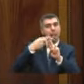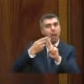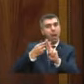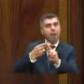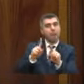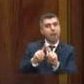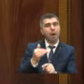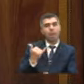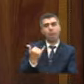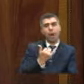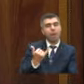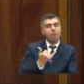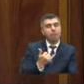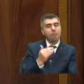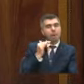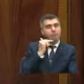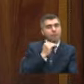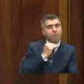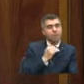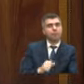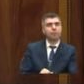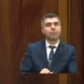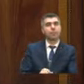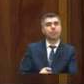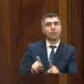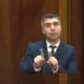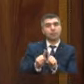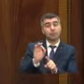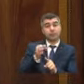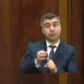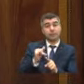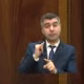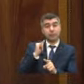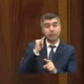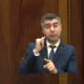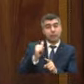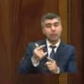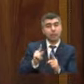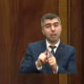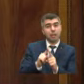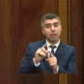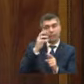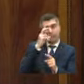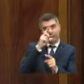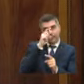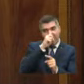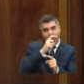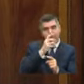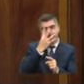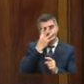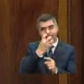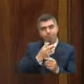عملية ومستعجلة من شأنها مواجهة مظاهر القلق والاحتقان